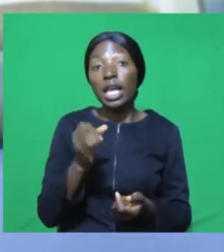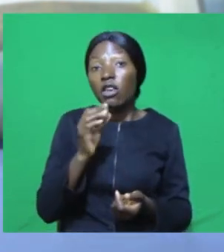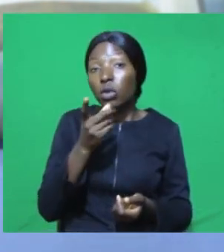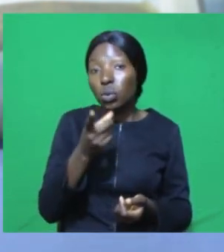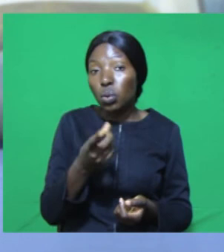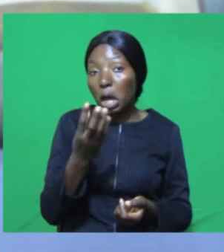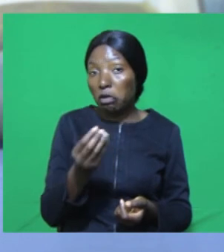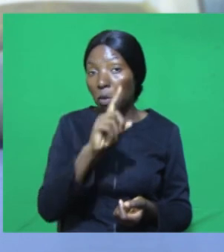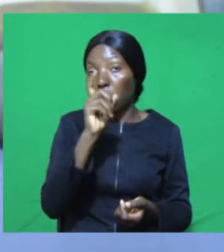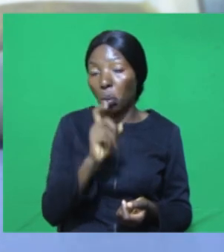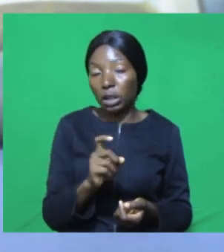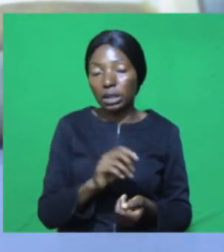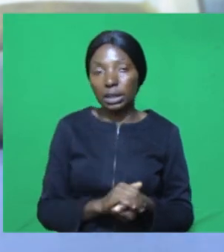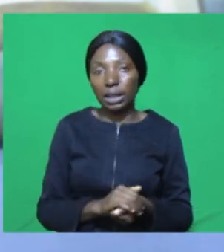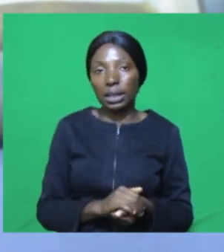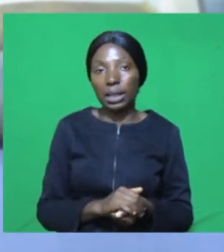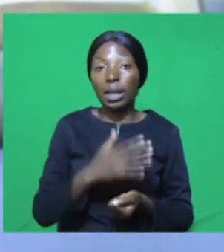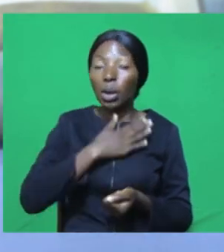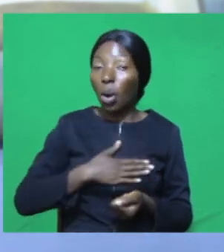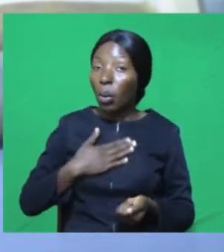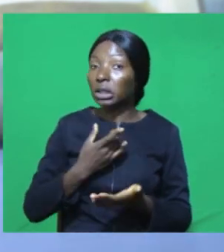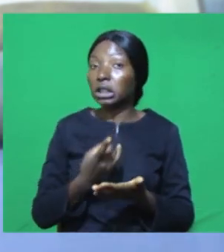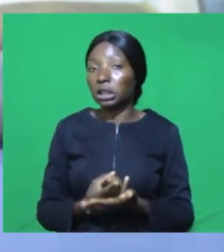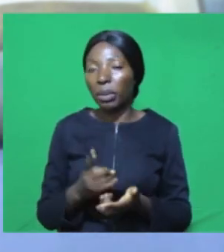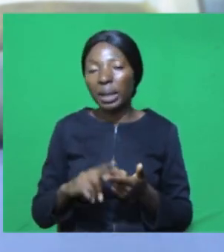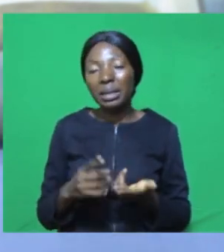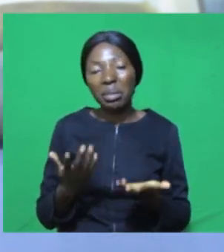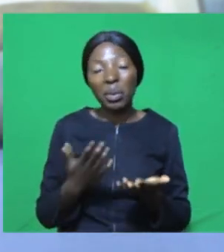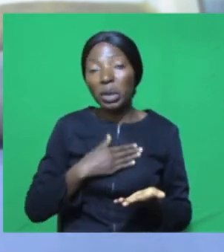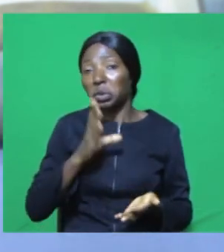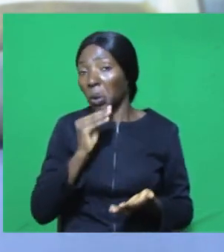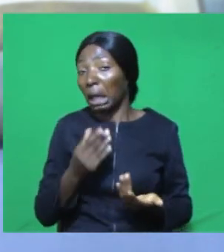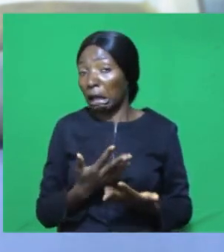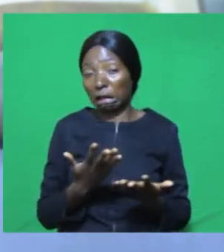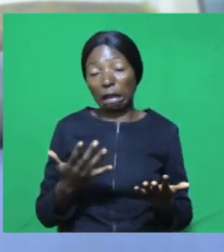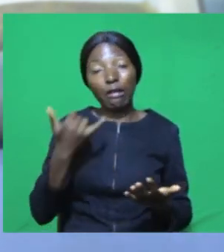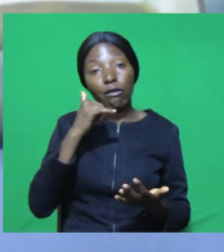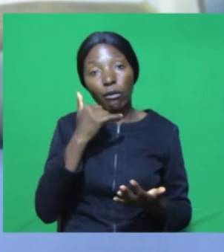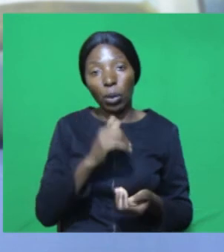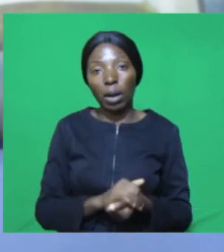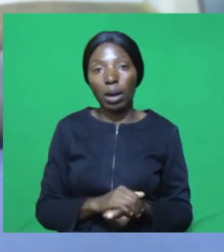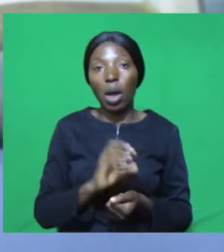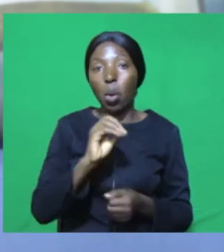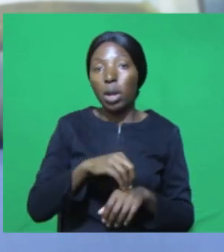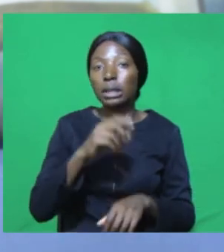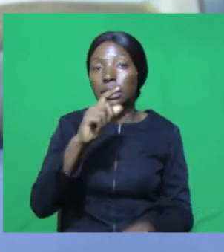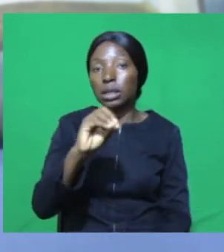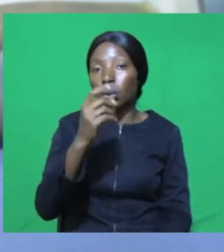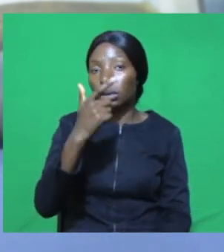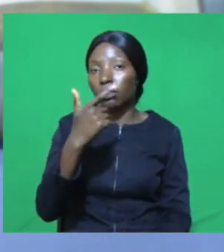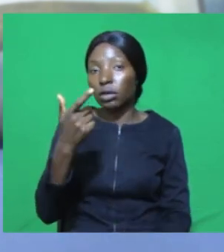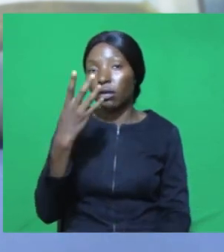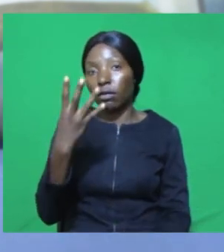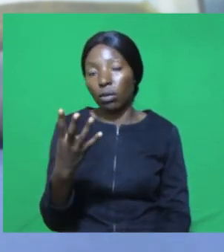vaine mibvunzo vanoda kuti tibatsirane navo vane zvavangada kutaura nesu tibatei panhare dzinoteera